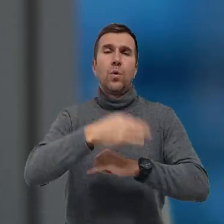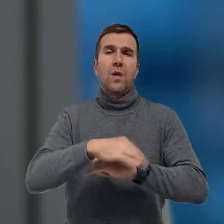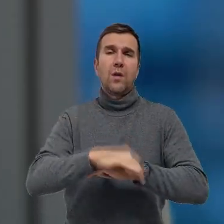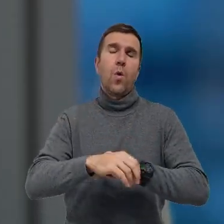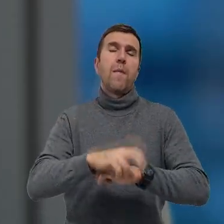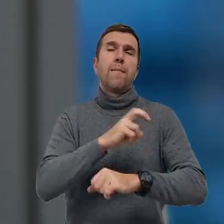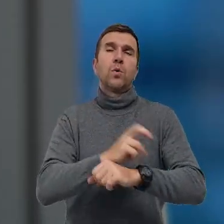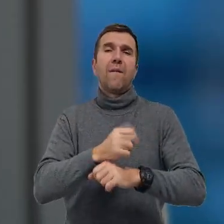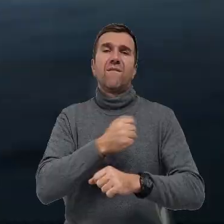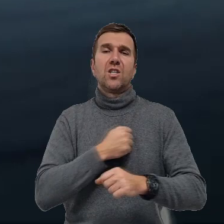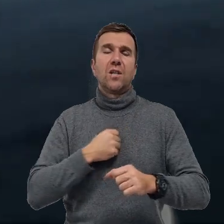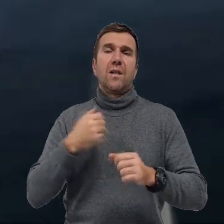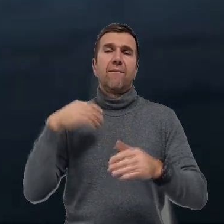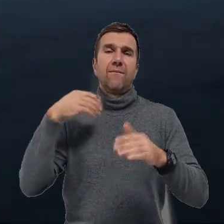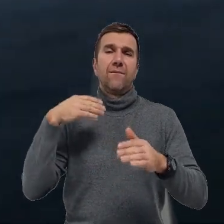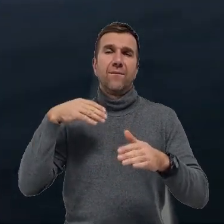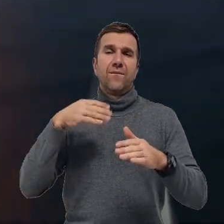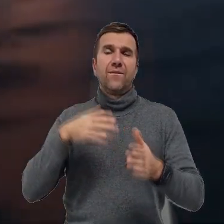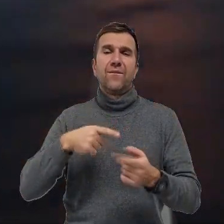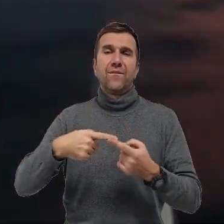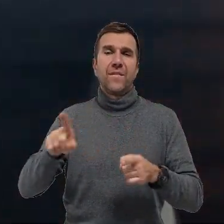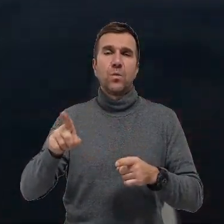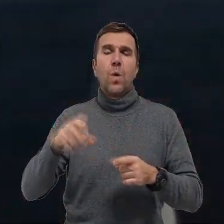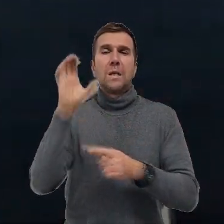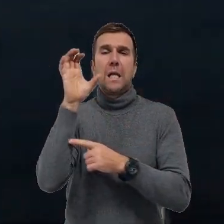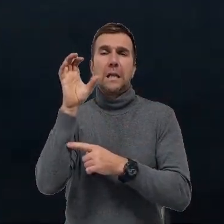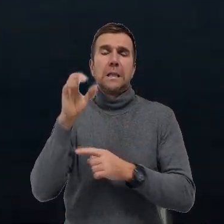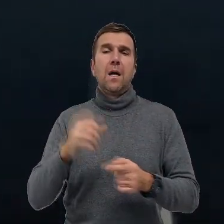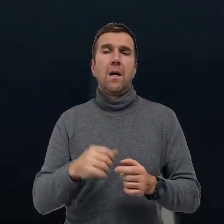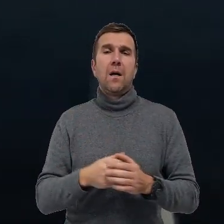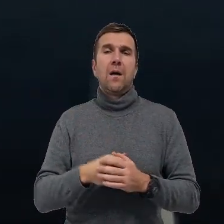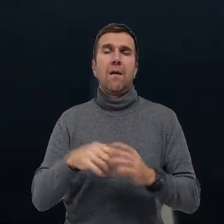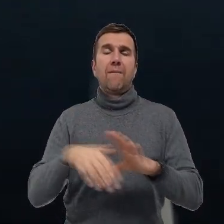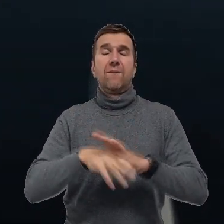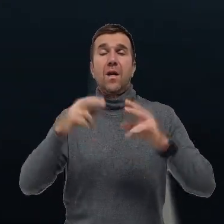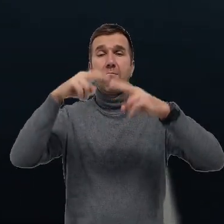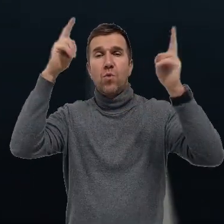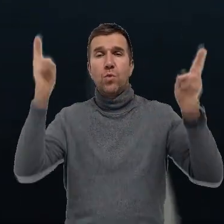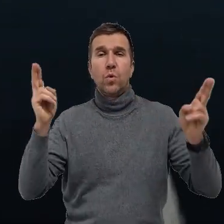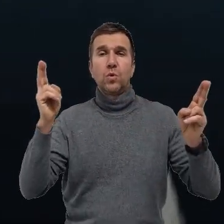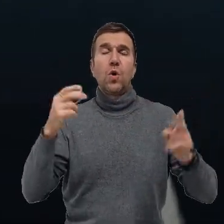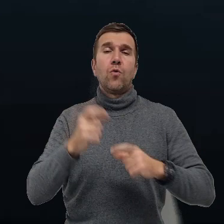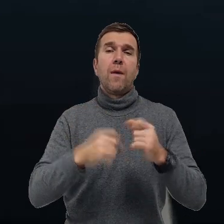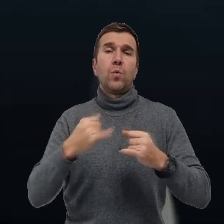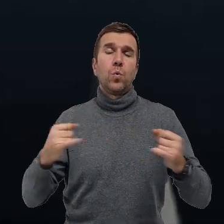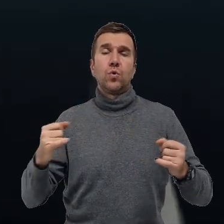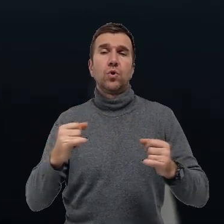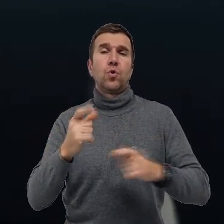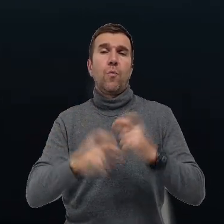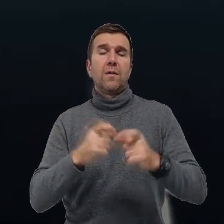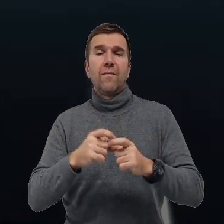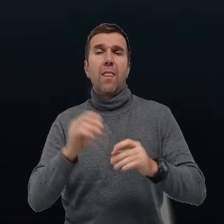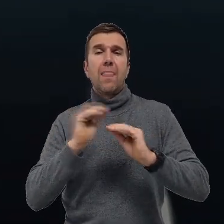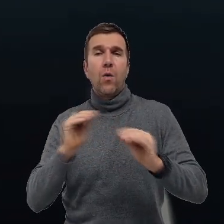studentom z Politechniki Warszawskiej wysłać ich satelitę PWSAT-a, przestrzeń kosmiczną. Robiłam różne opracowania